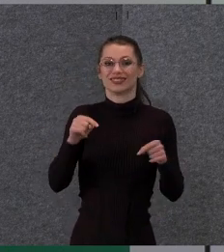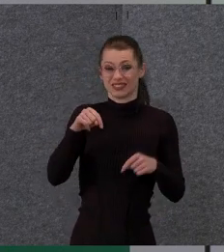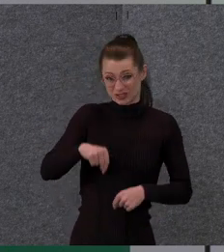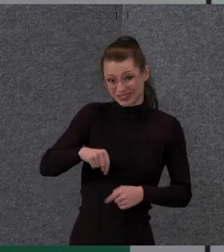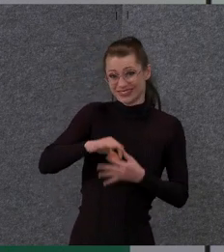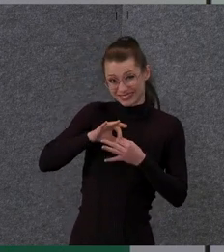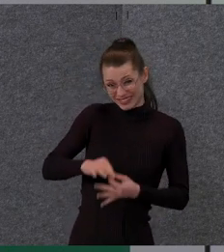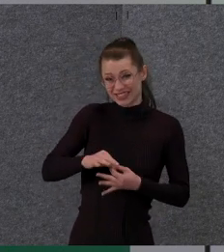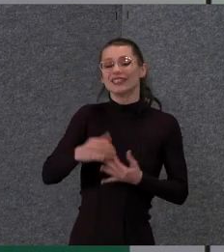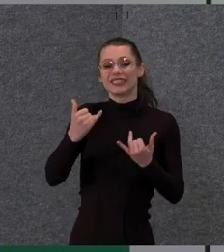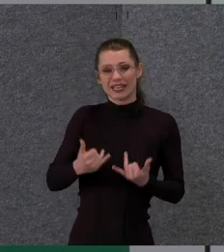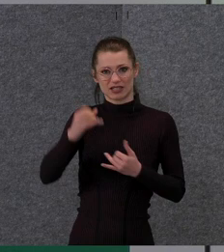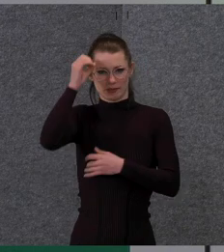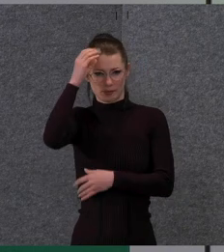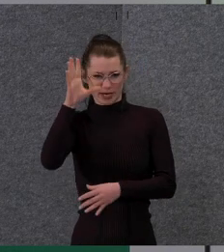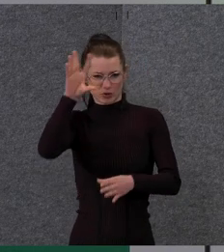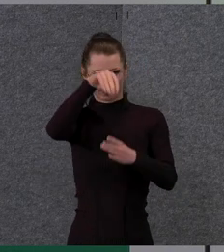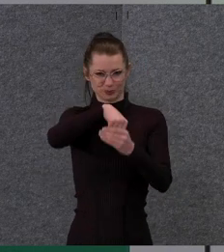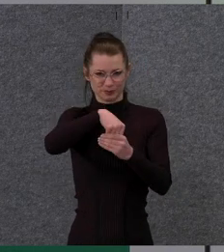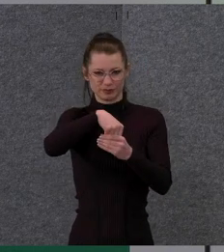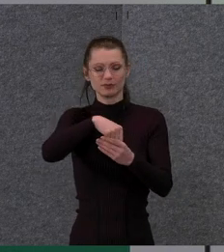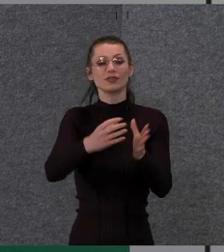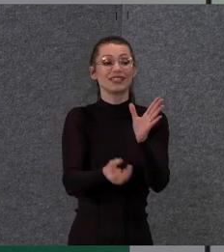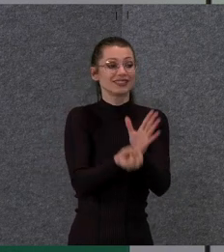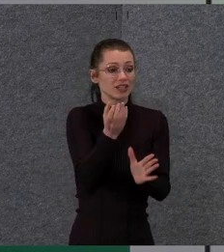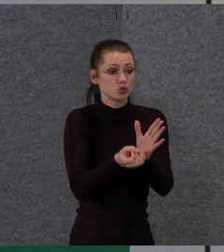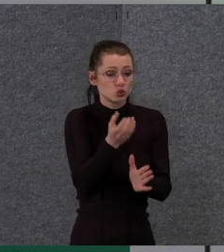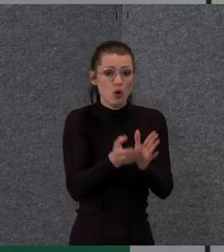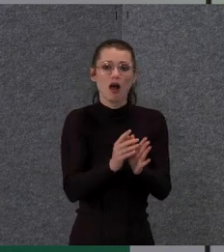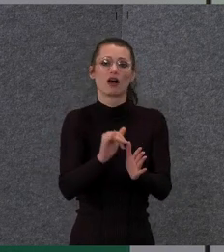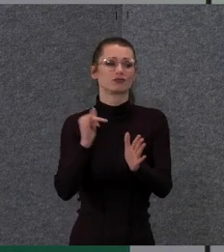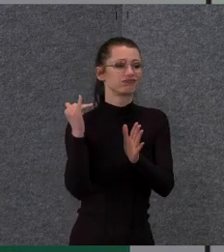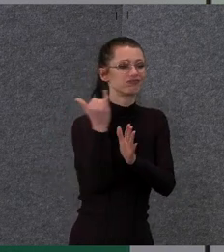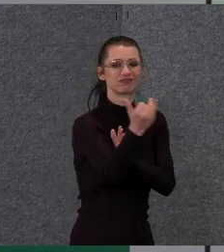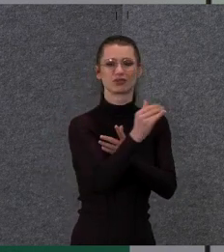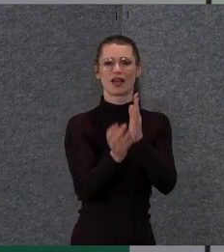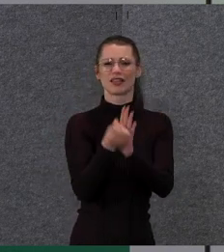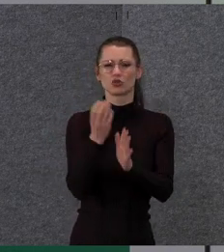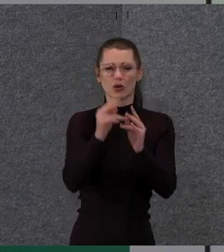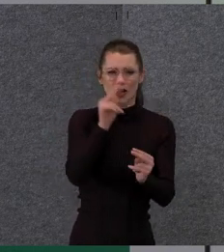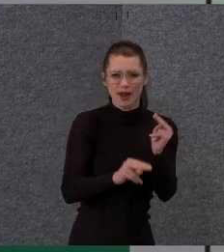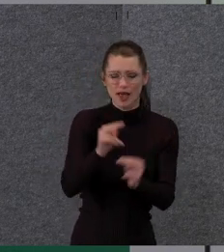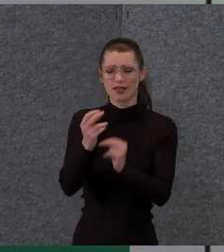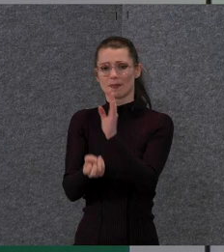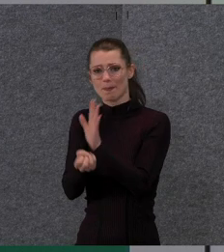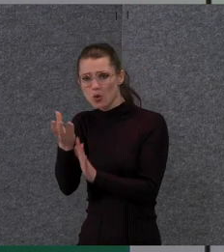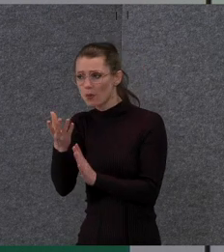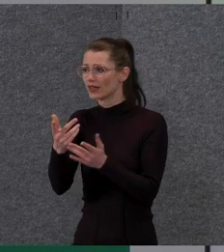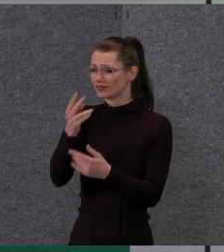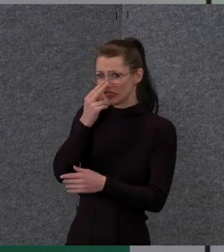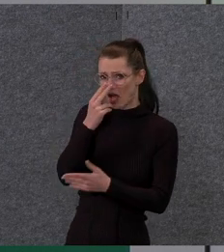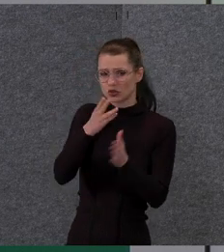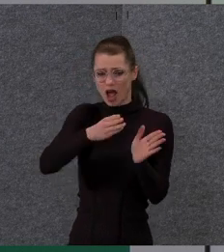Bildung einbauen, integrieren, dass wir in die Natur gehen, dass wir die Natur kennenlernen, dass wir Blumen kennenlernen, wissen, was für Arten